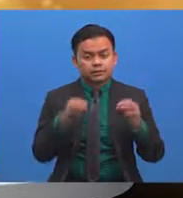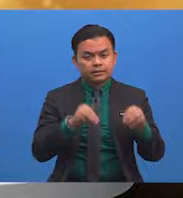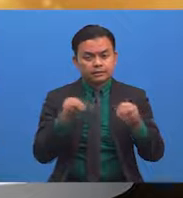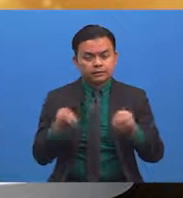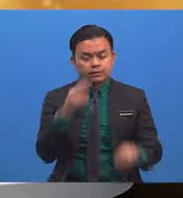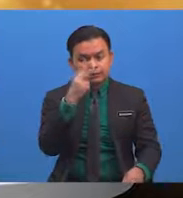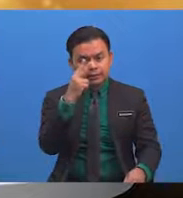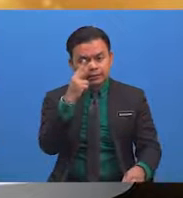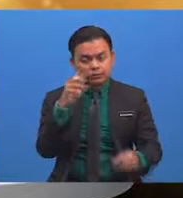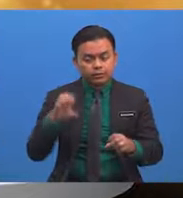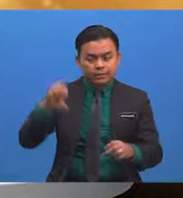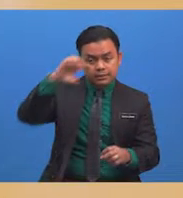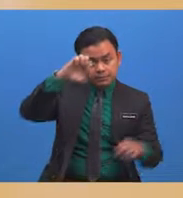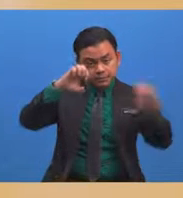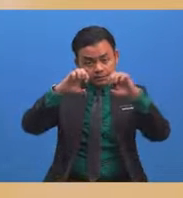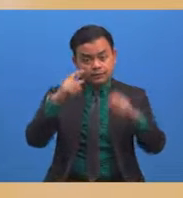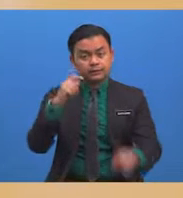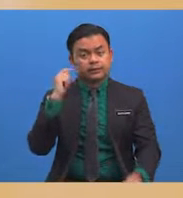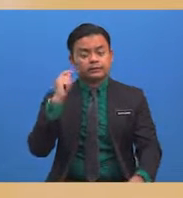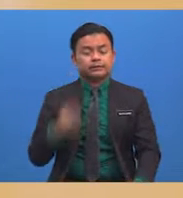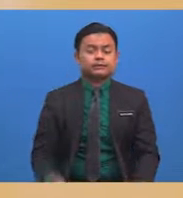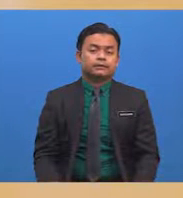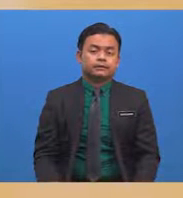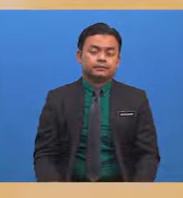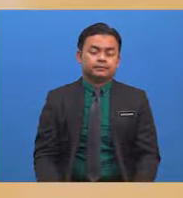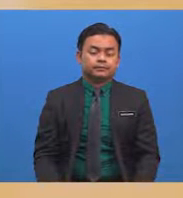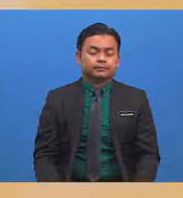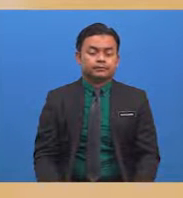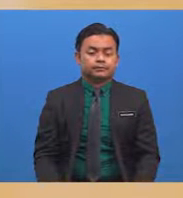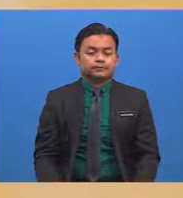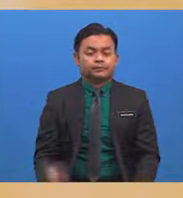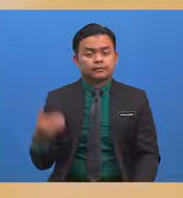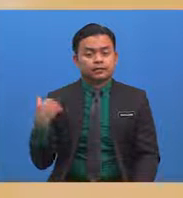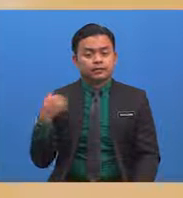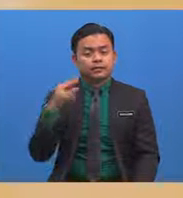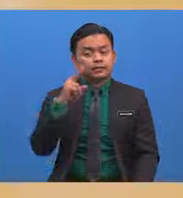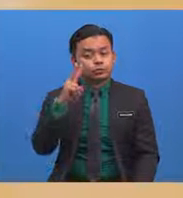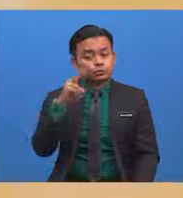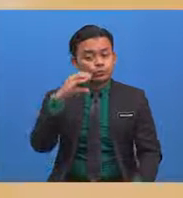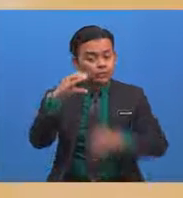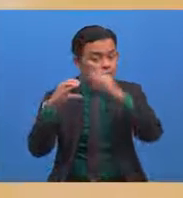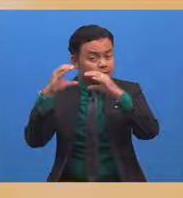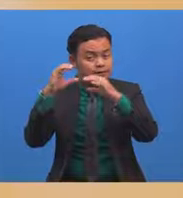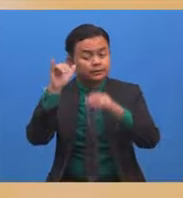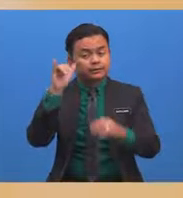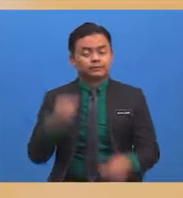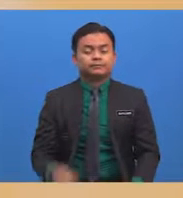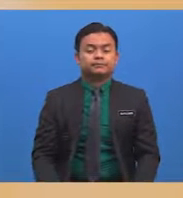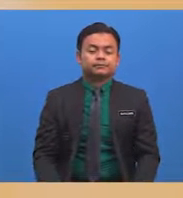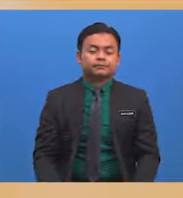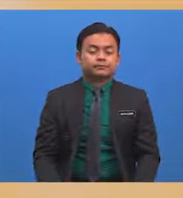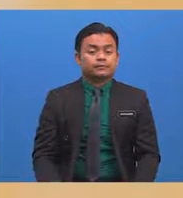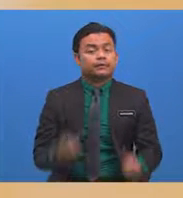yang cikgu lakukan tadi, terdiri dari dua jenis kaedah, iaitu kaedah